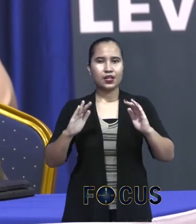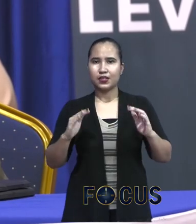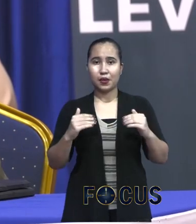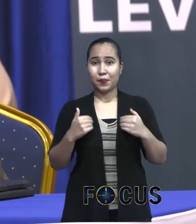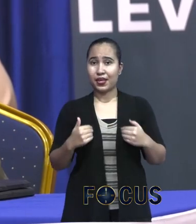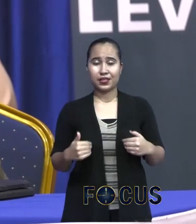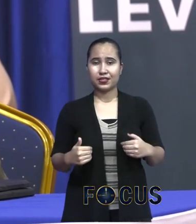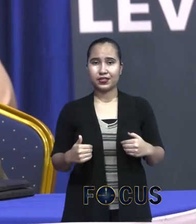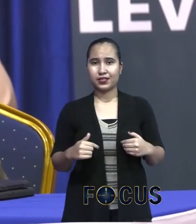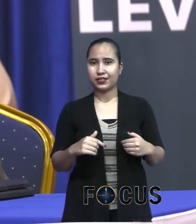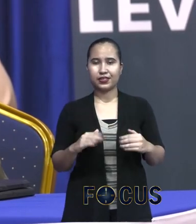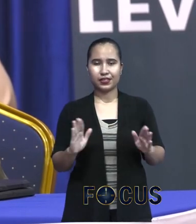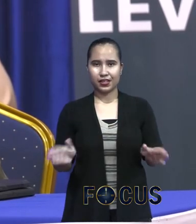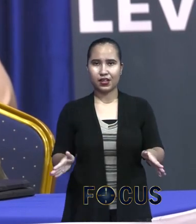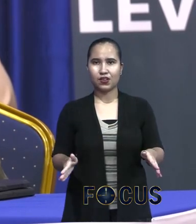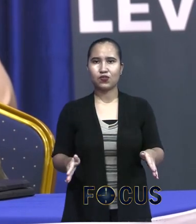gezondheidsvraagstuk.